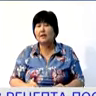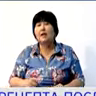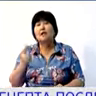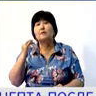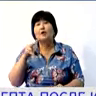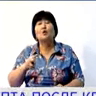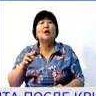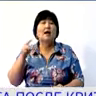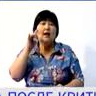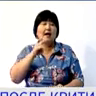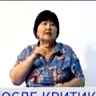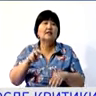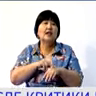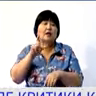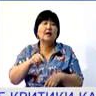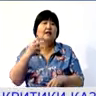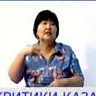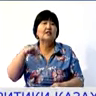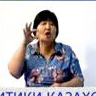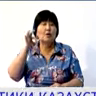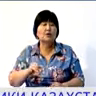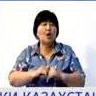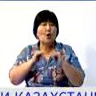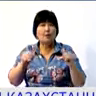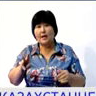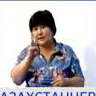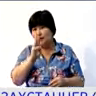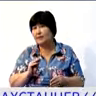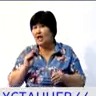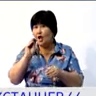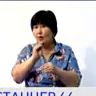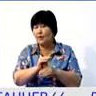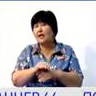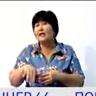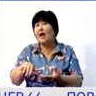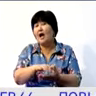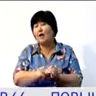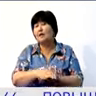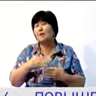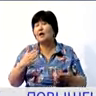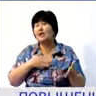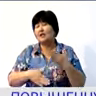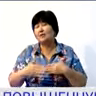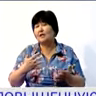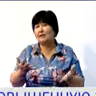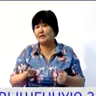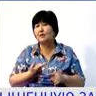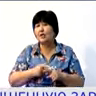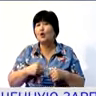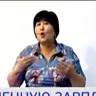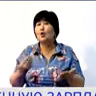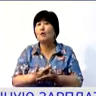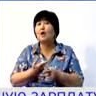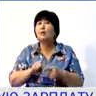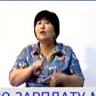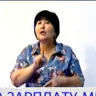С 1 июля казахстанским медикам на 30% увеличат заработную плату. Общественность с большим одобрением восприняла эту новость, потому